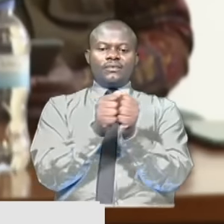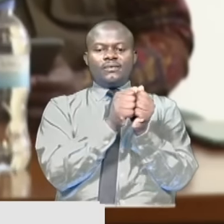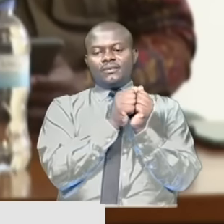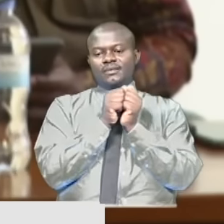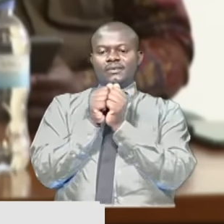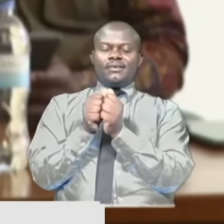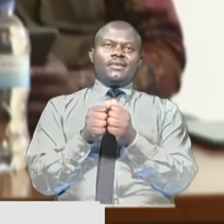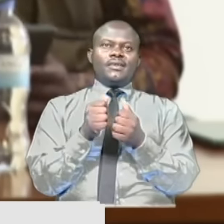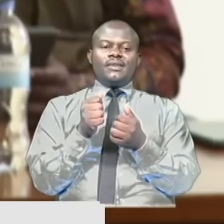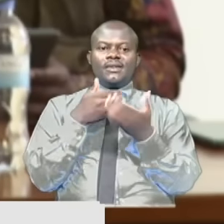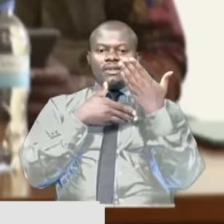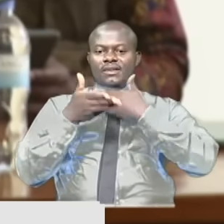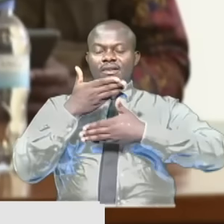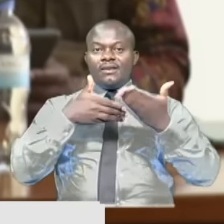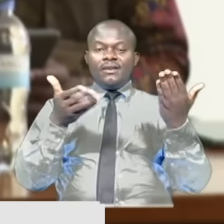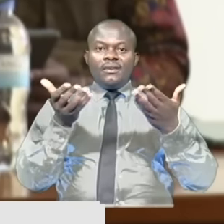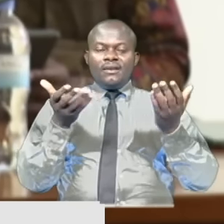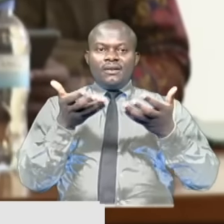nuko bo